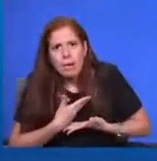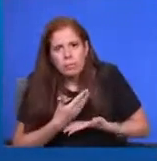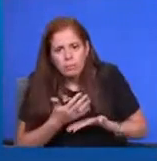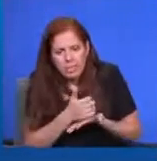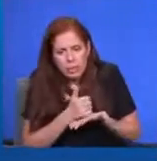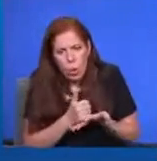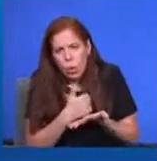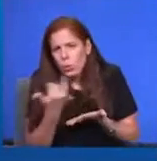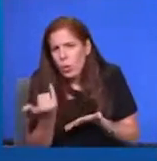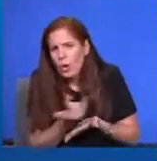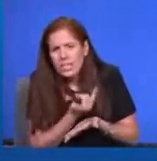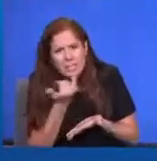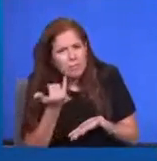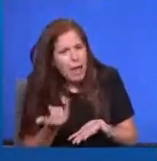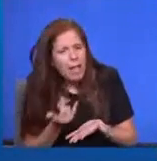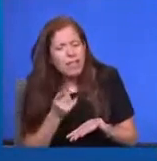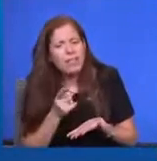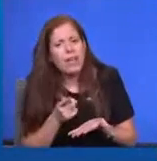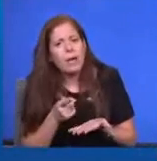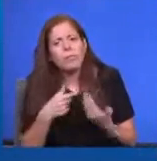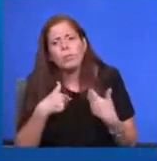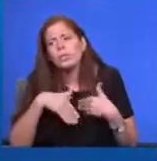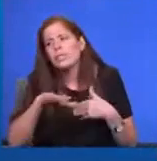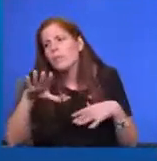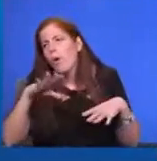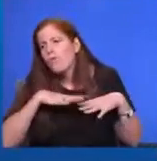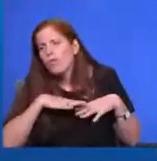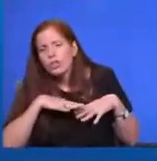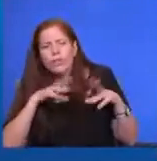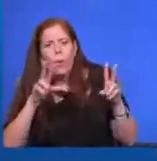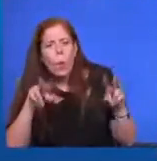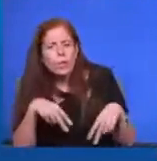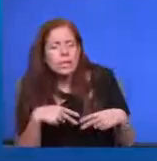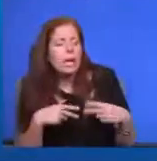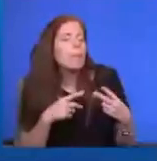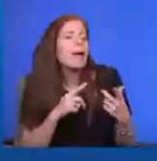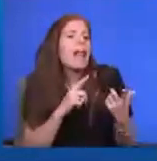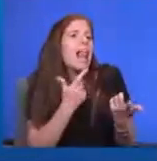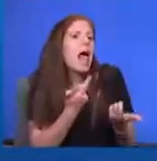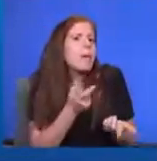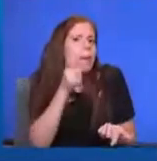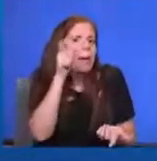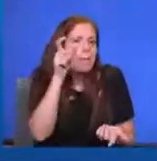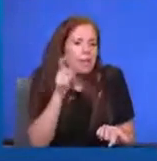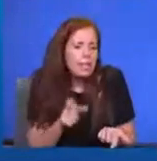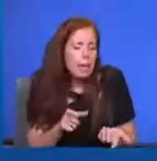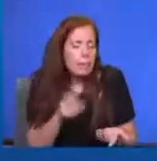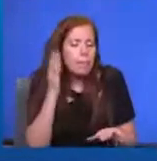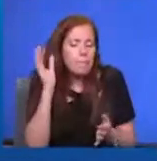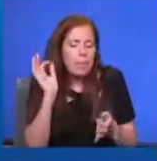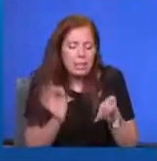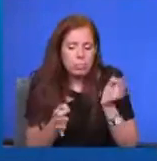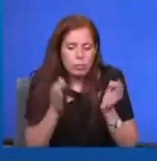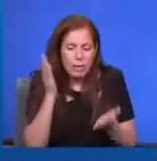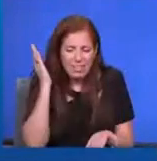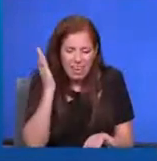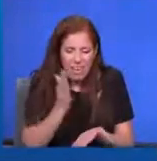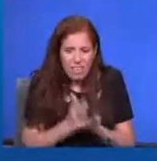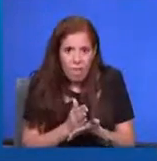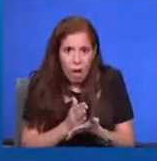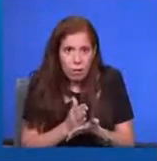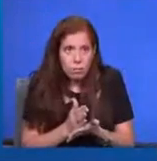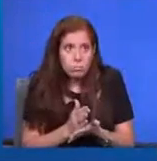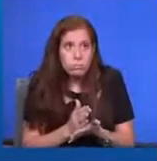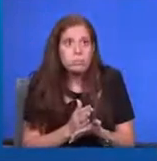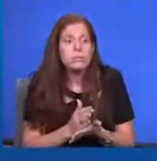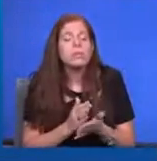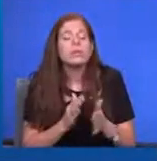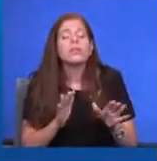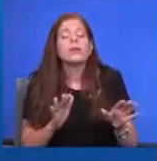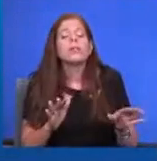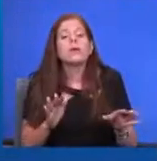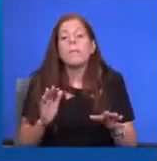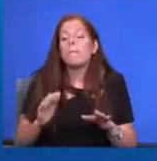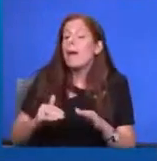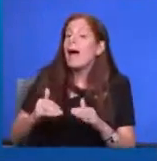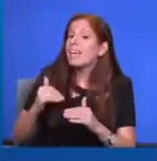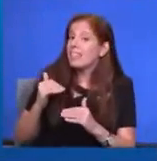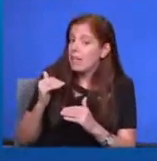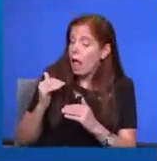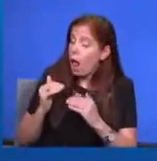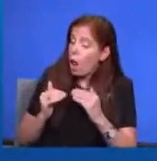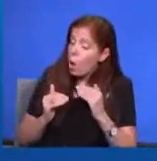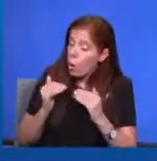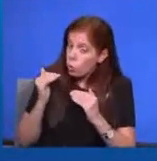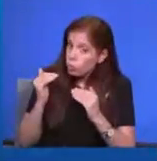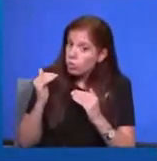נוסעים לחופשים וחוזרים. מה זה חופשים? למה אם אדם, בית משפט קבע, אינף. וההתנהלות של החקירה, אגב, עם ההסכמה של אותם...